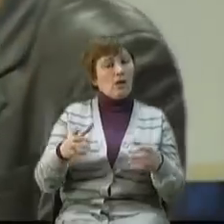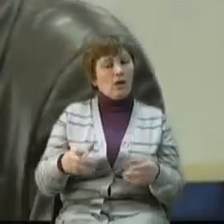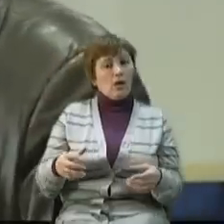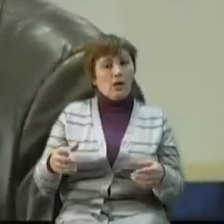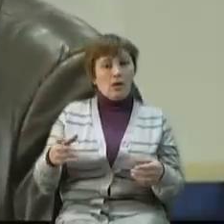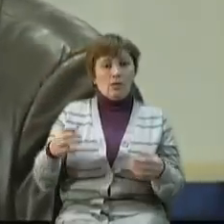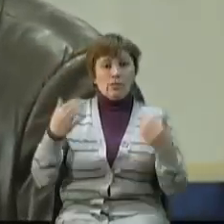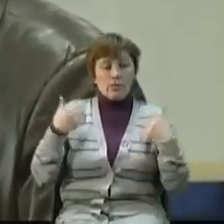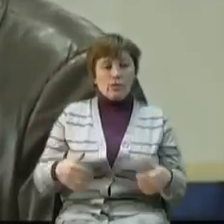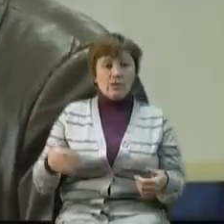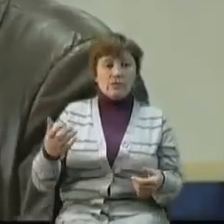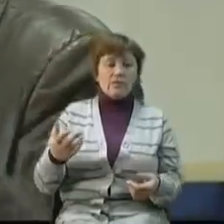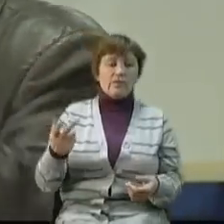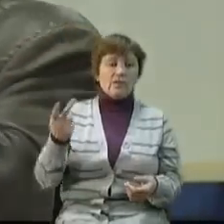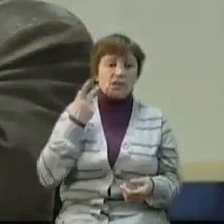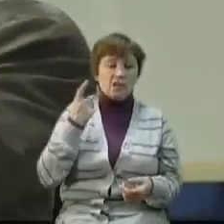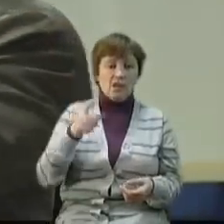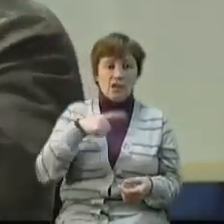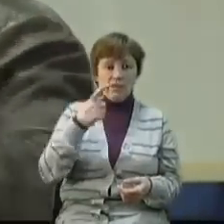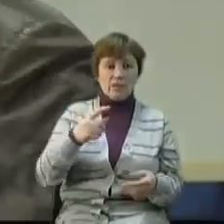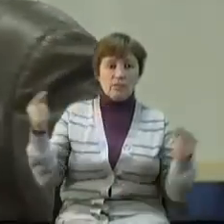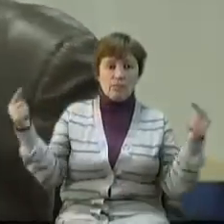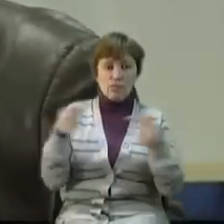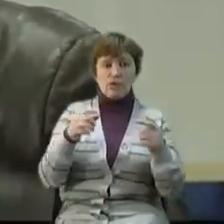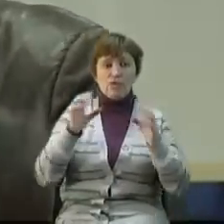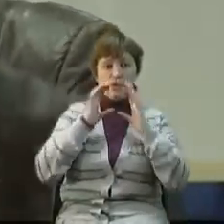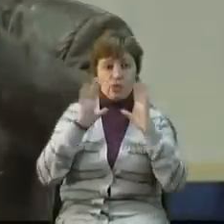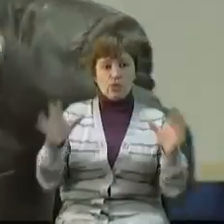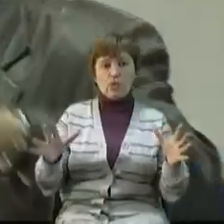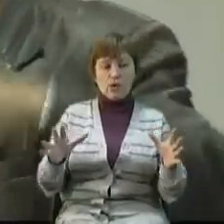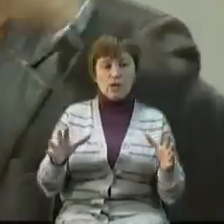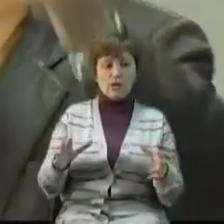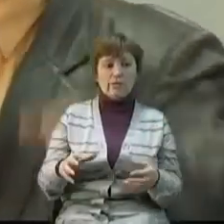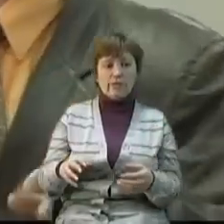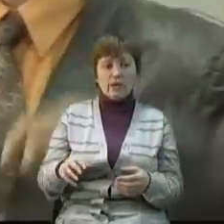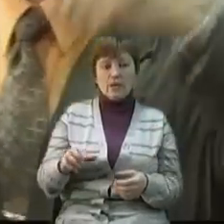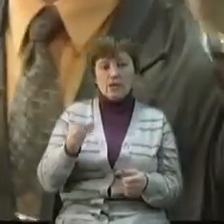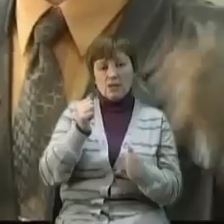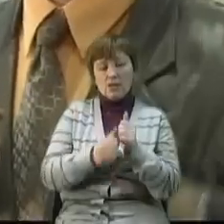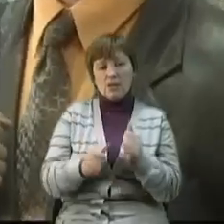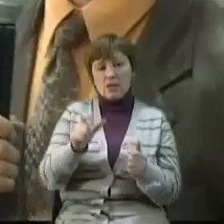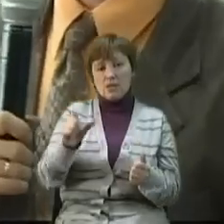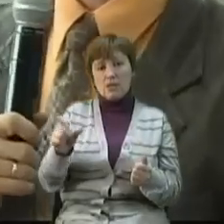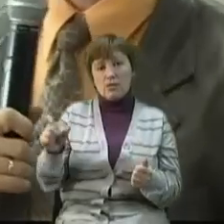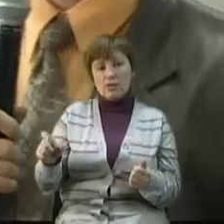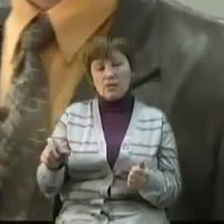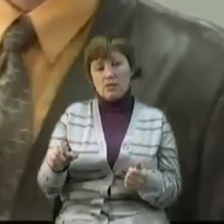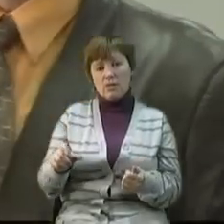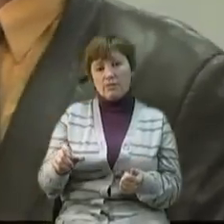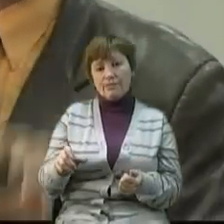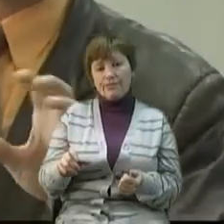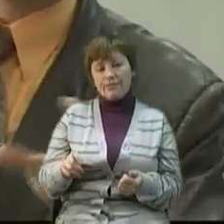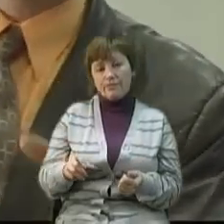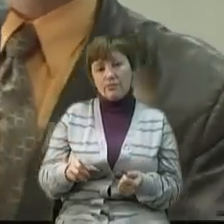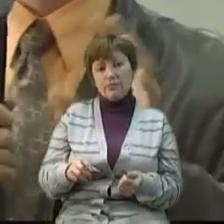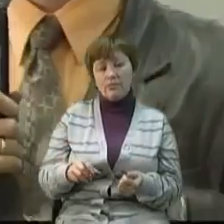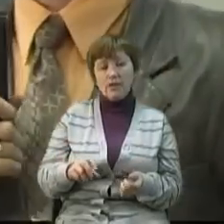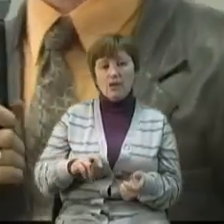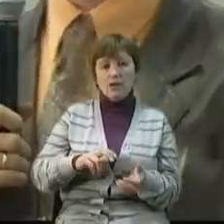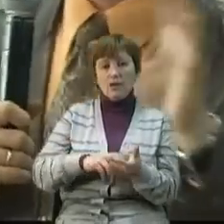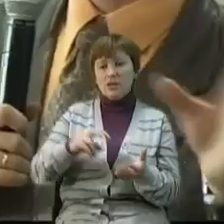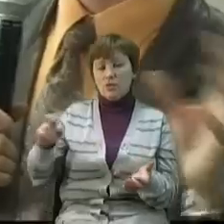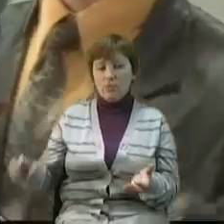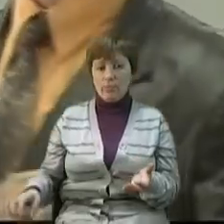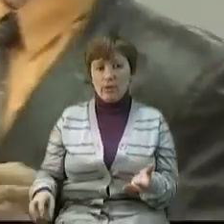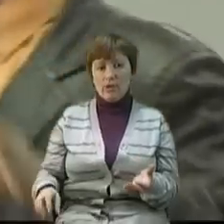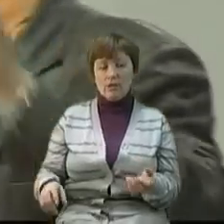люди ломаются. И ломаются на небольших этапах. Еще никто их не гонит и не убивает за Христа. У них небольшие